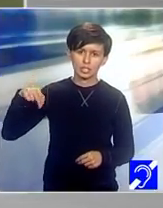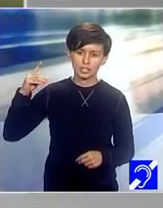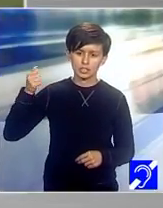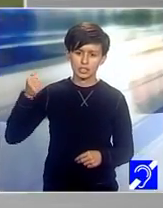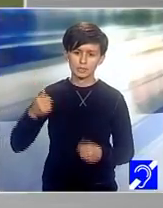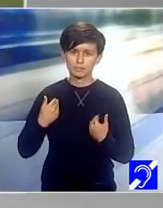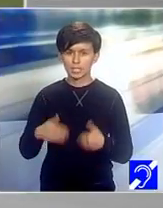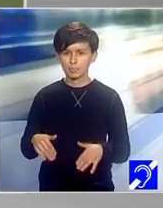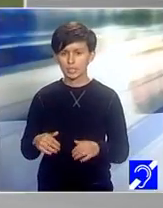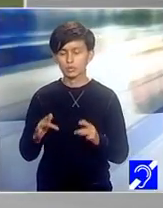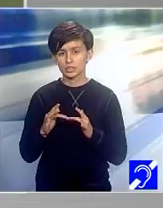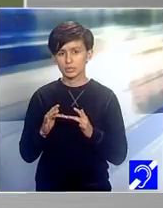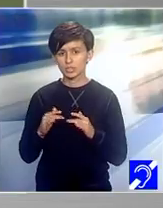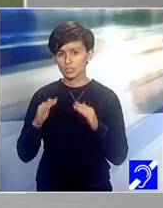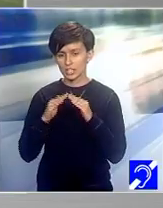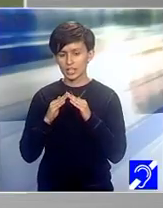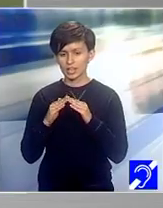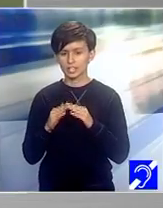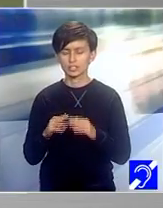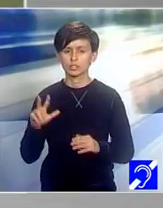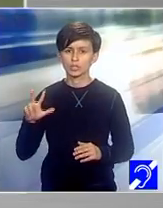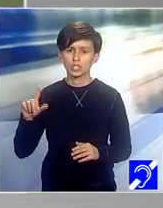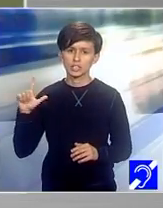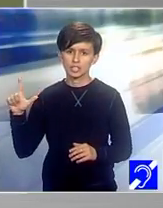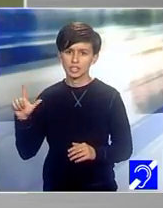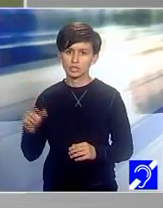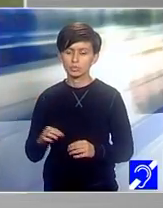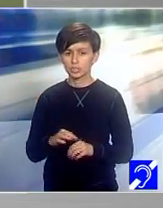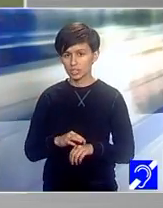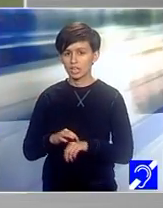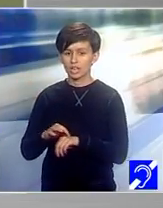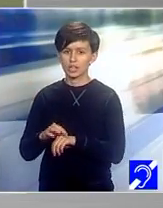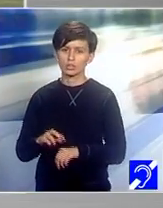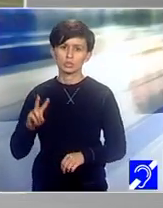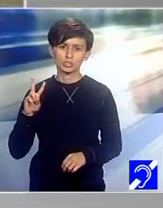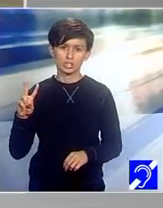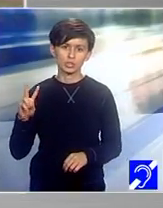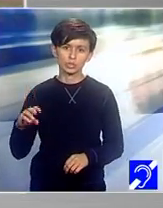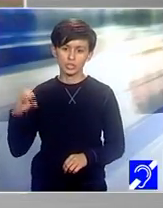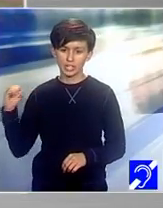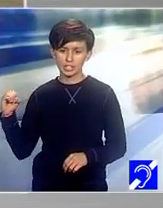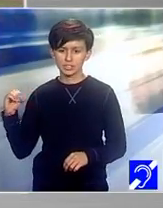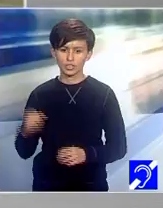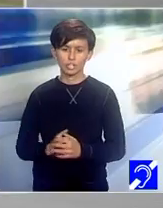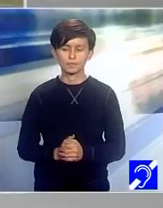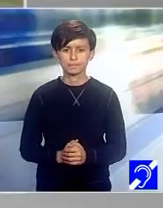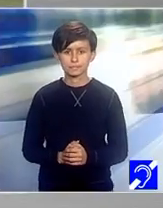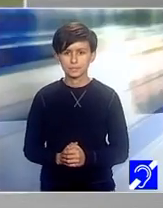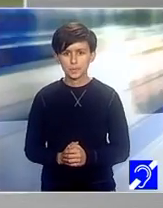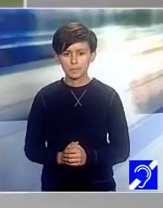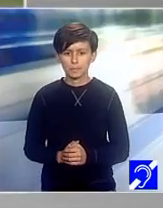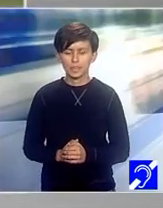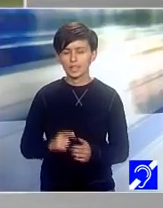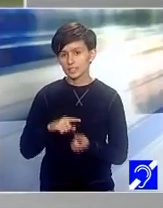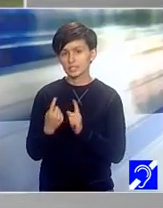meciul de acasă 3-2 împotriva Portugaliei după ce a condus 2-0. Deci fluctuațiile de rezultate sunt foarte, foarte mari în